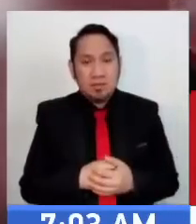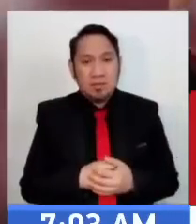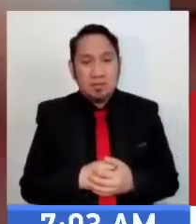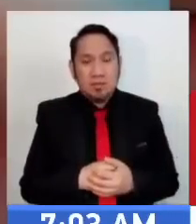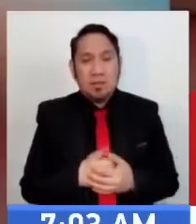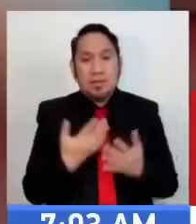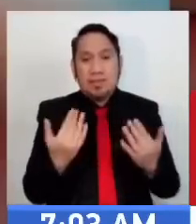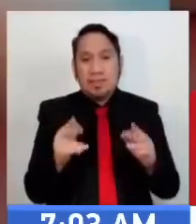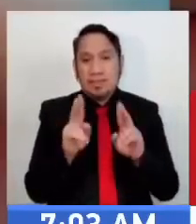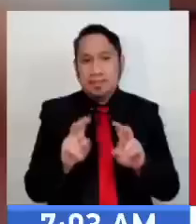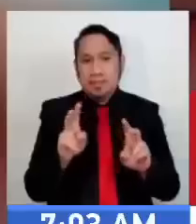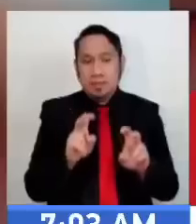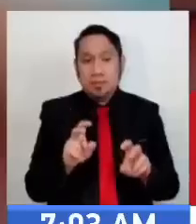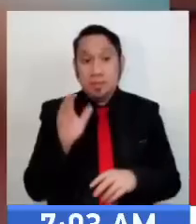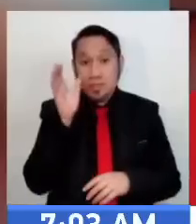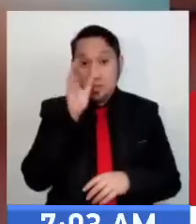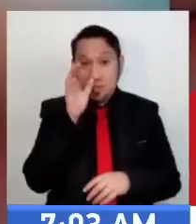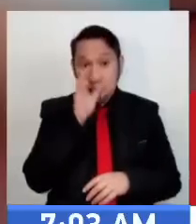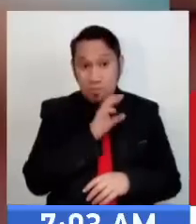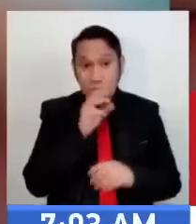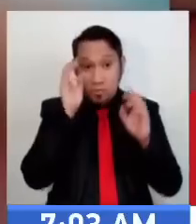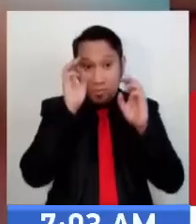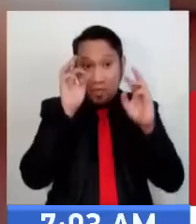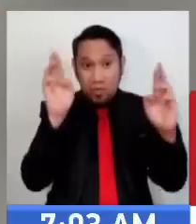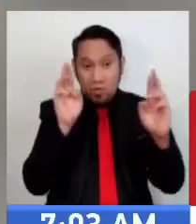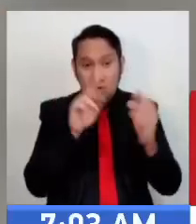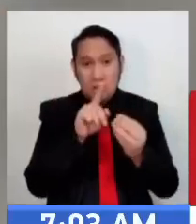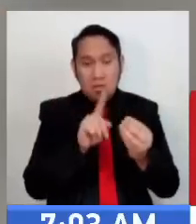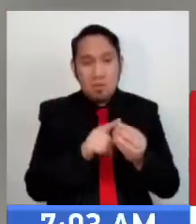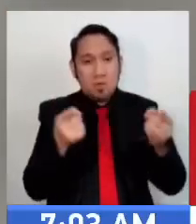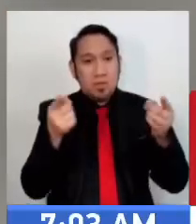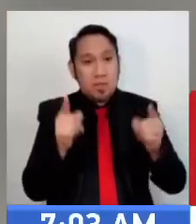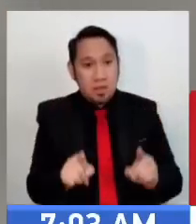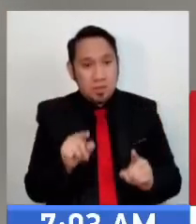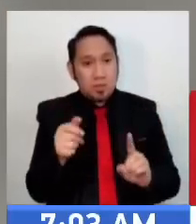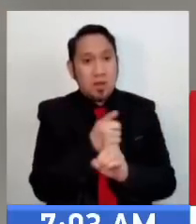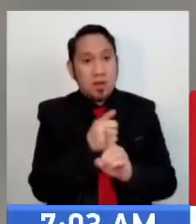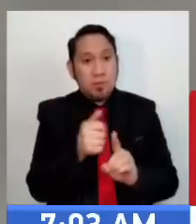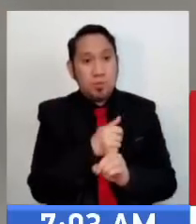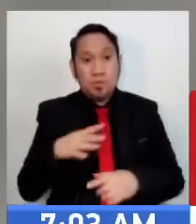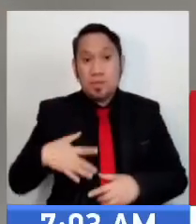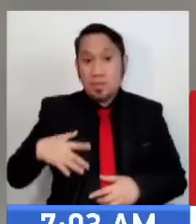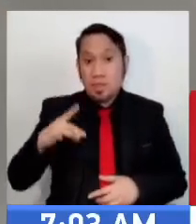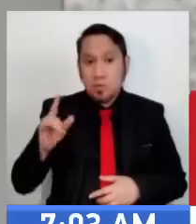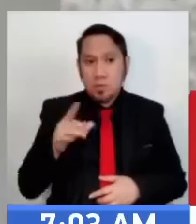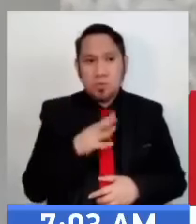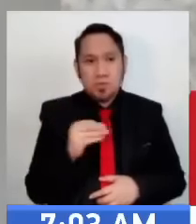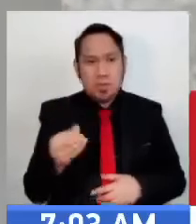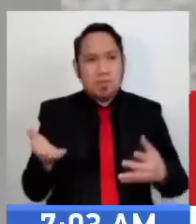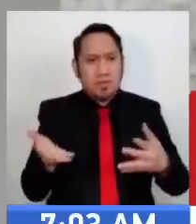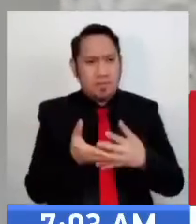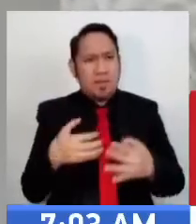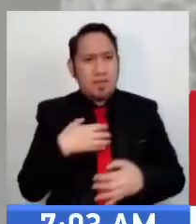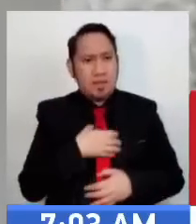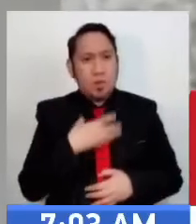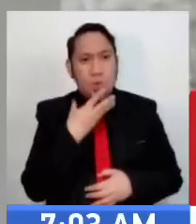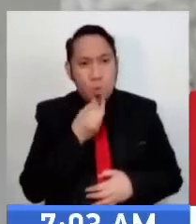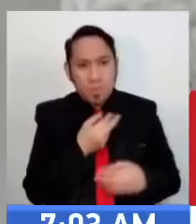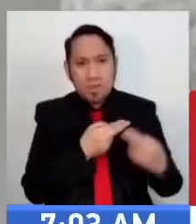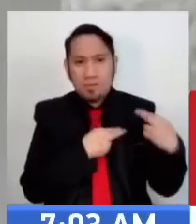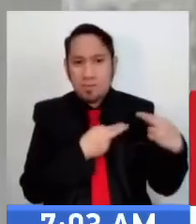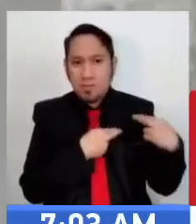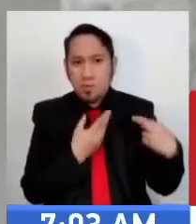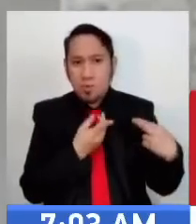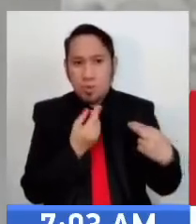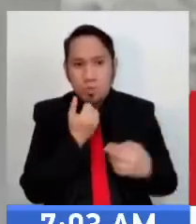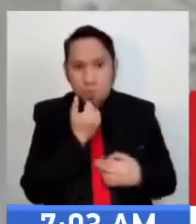Mayor Mike Rama ang mga insidente ng karahasan sa mga aso at pinasasampahan ng reklamo ang mga responsable rito. Plano naman ng Cebu City Council